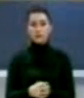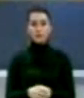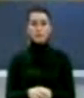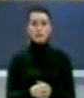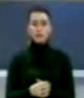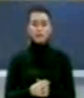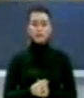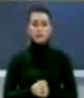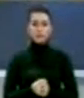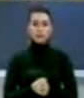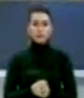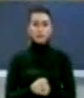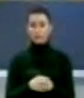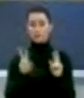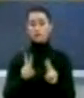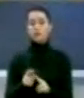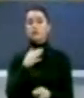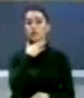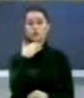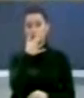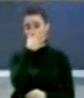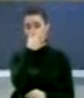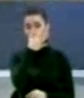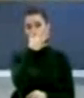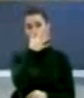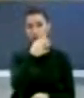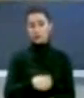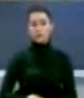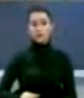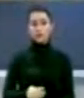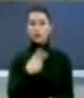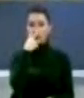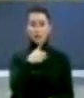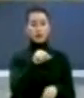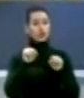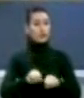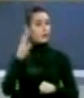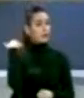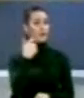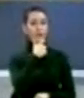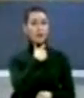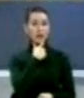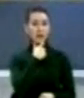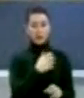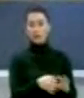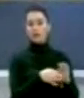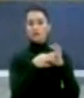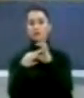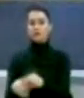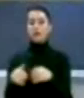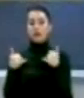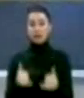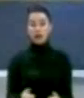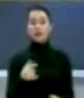Tjetër. Është me të vërtetë skandaloze që po vazhdon avazi i qeverisë të kaluame, deputet e kuvendit, mos